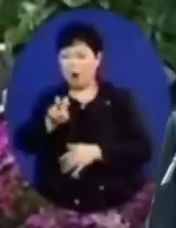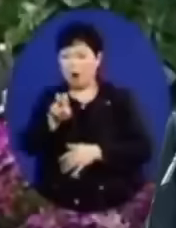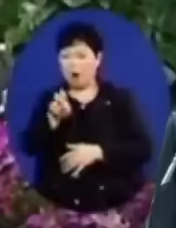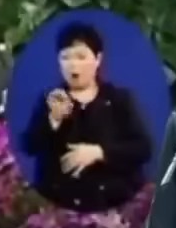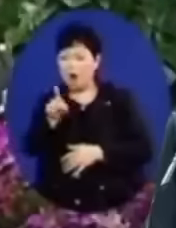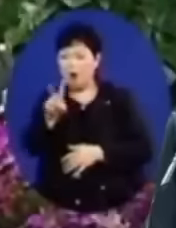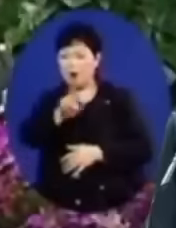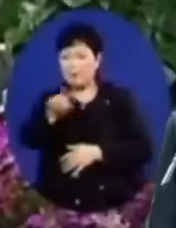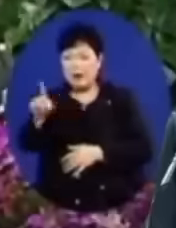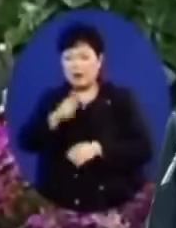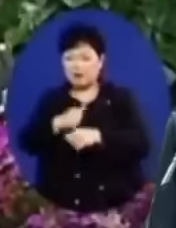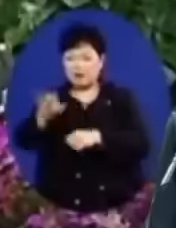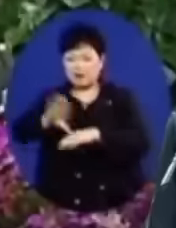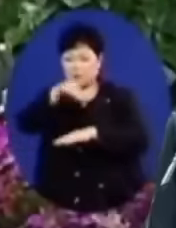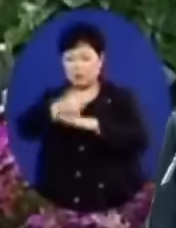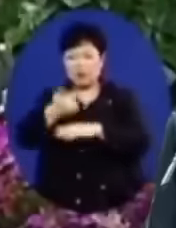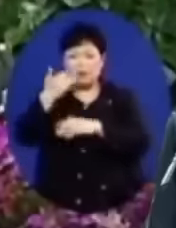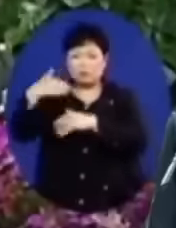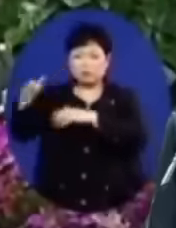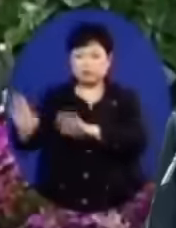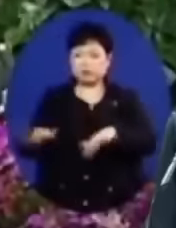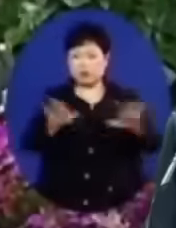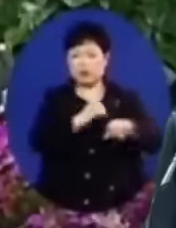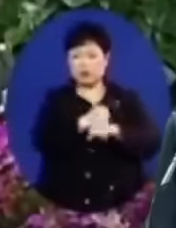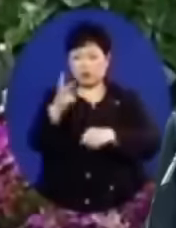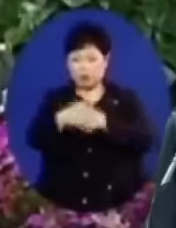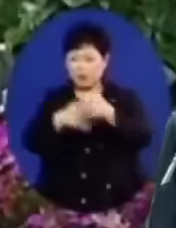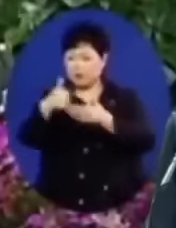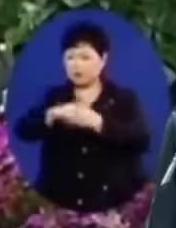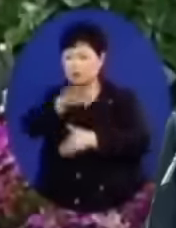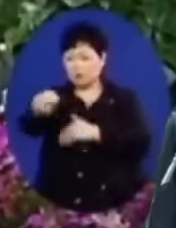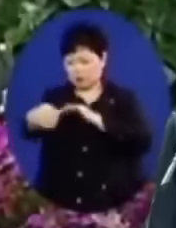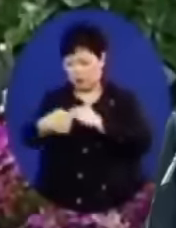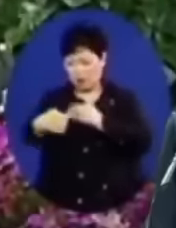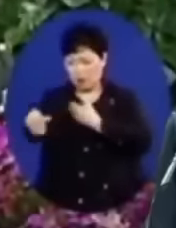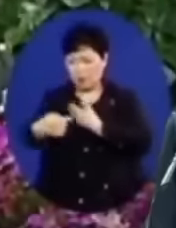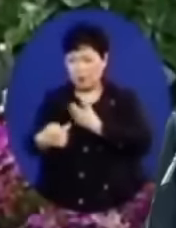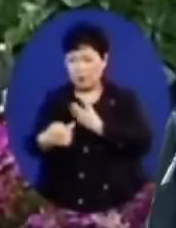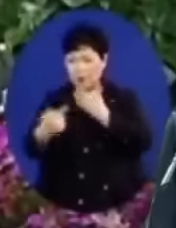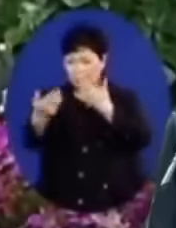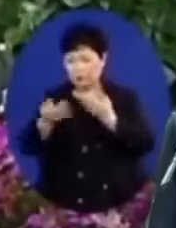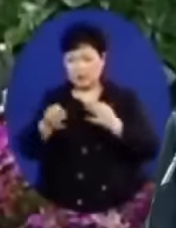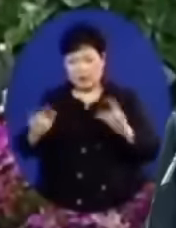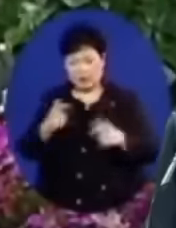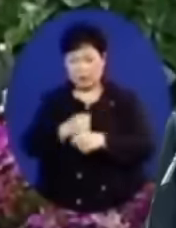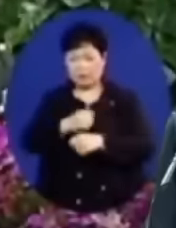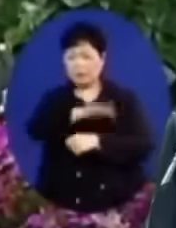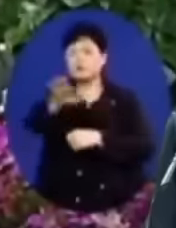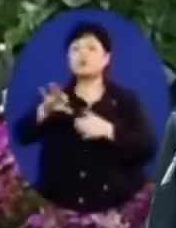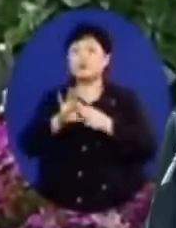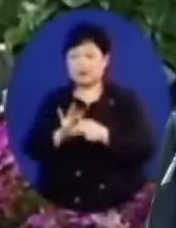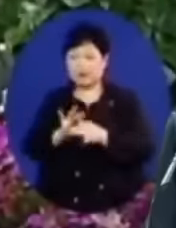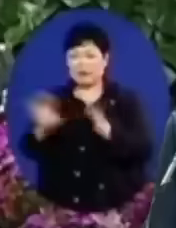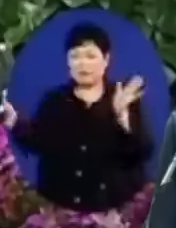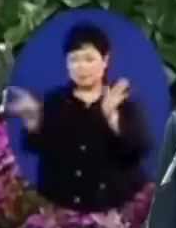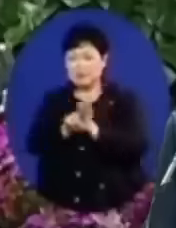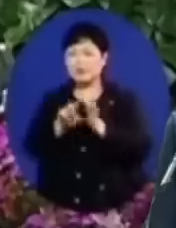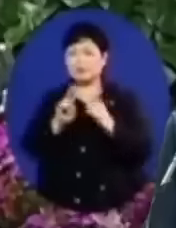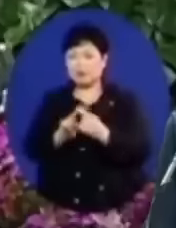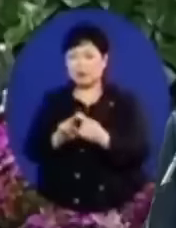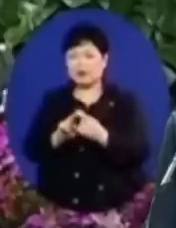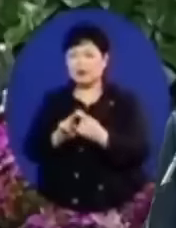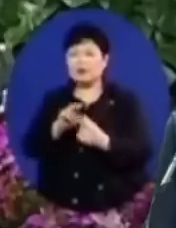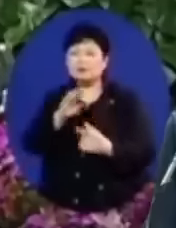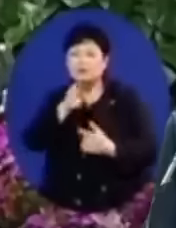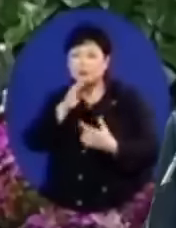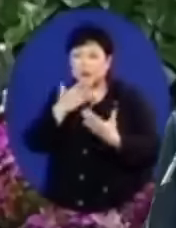복음을 물결치게 하였습니다. 하나님께서는 우리의 외모를 보지 않으십니다. 하나님은 향한 우리의 믿음과 낙심치